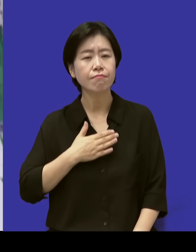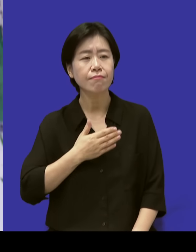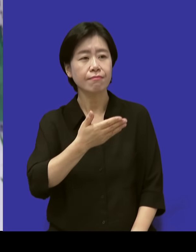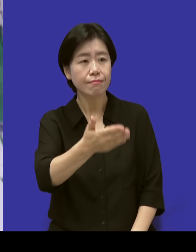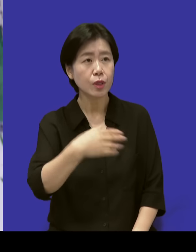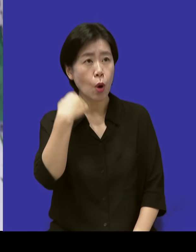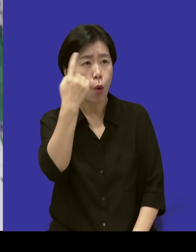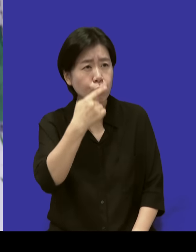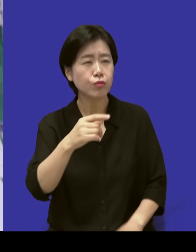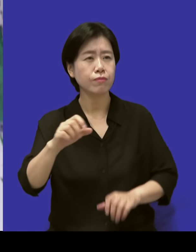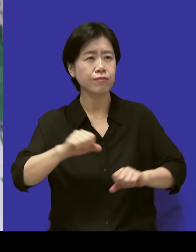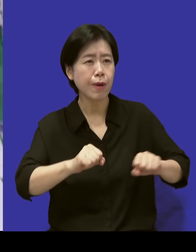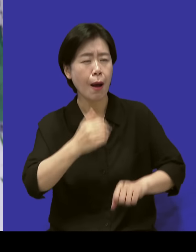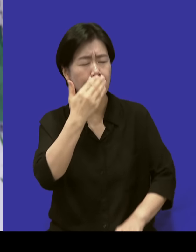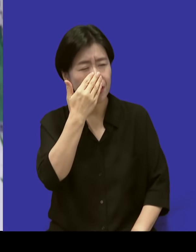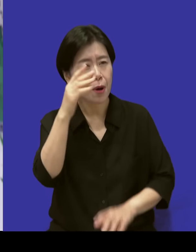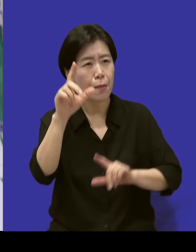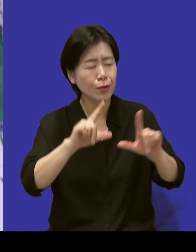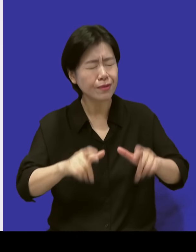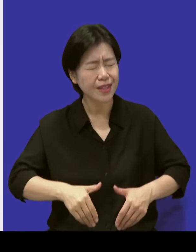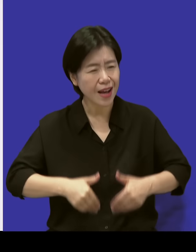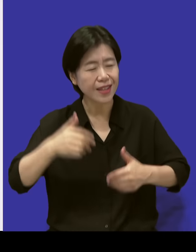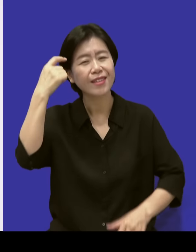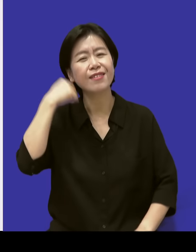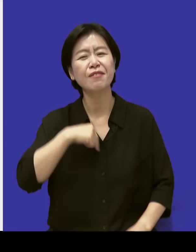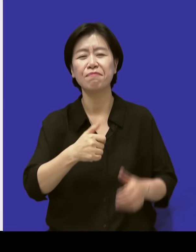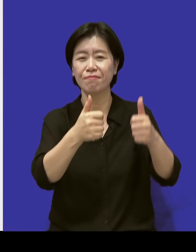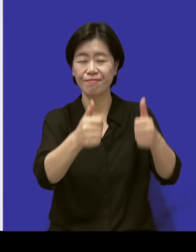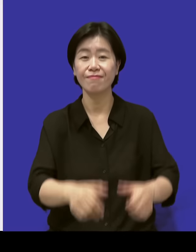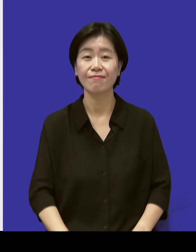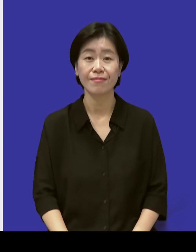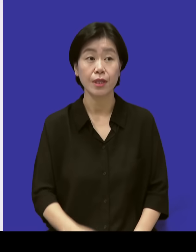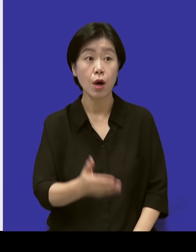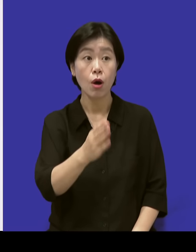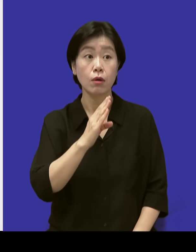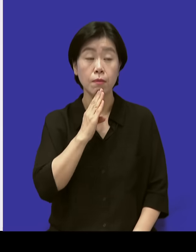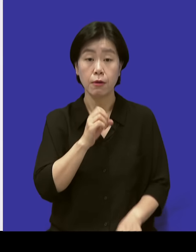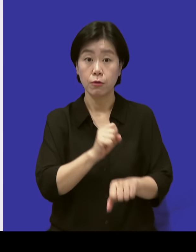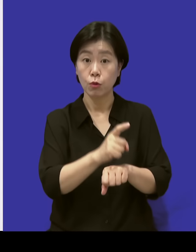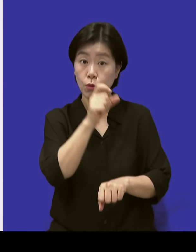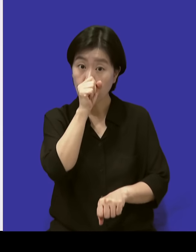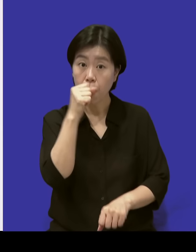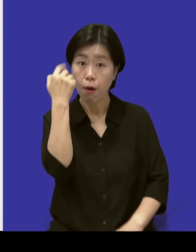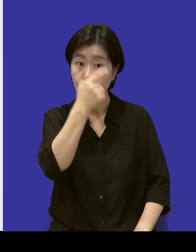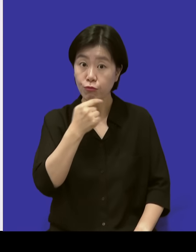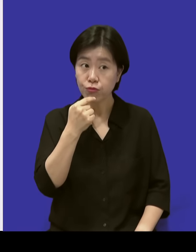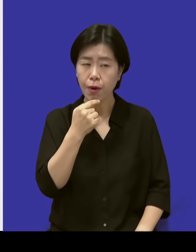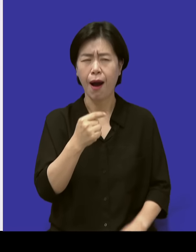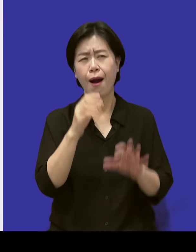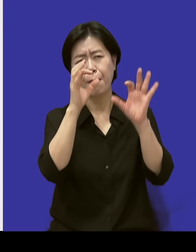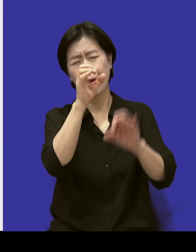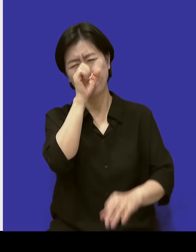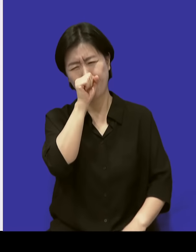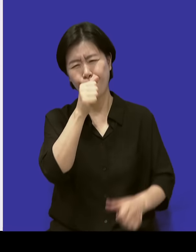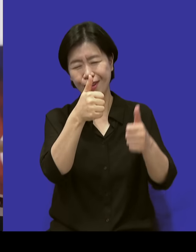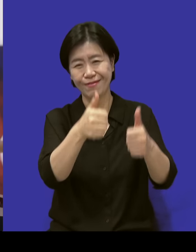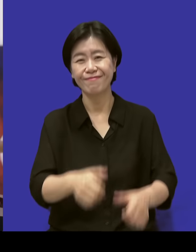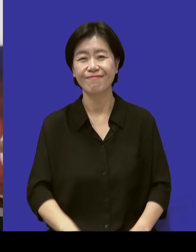너무 레전드, 너무 겸손하고 따뜻한 사람인 듯. 교도관님 진짜 서글서글하고 인상부터 사람 좋아 보임, 됨됨이